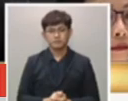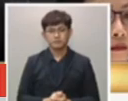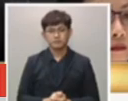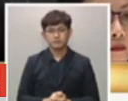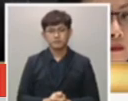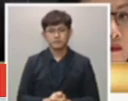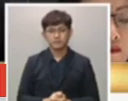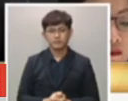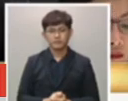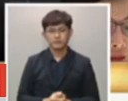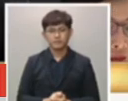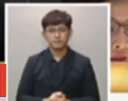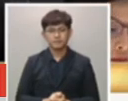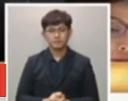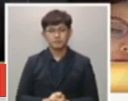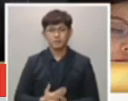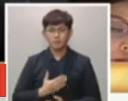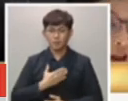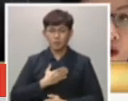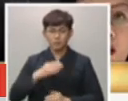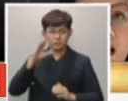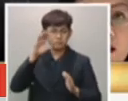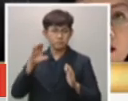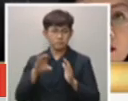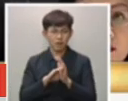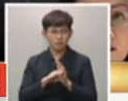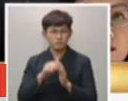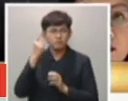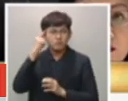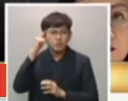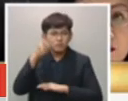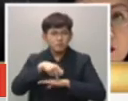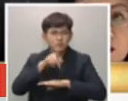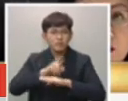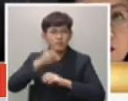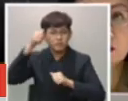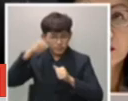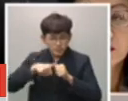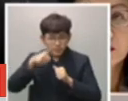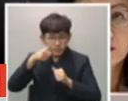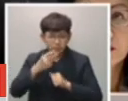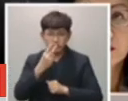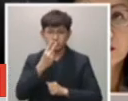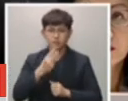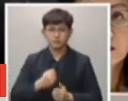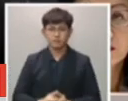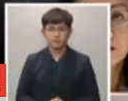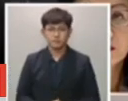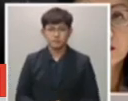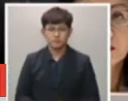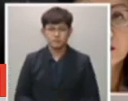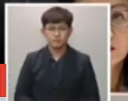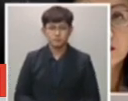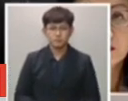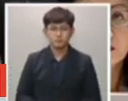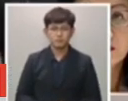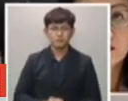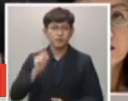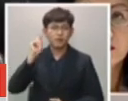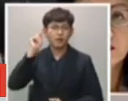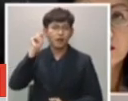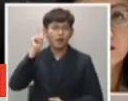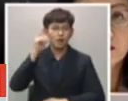ผมมีภาพซึ่งไม่แน่ใจว่าท่านประธานยังจำได้หรือเปล่านะครับสไลด์ที่2ครับเป็นข่าวตาม